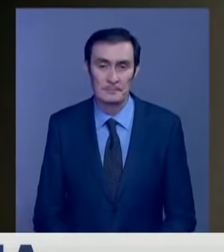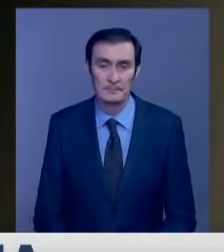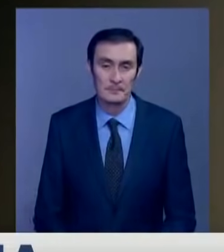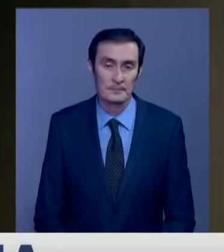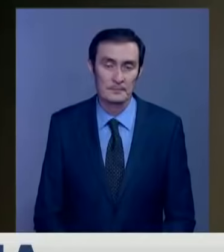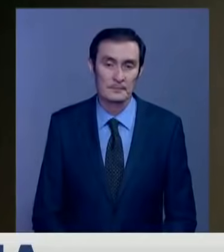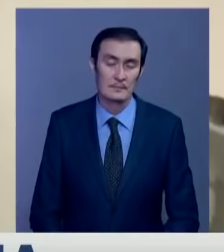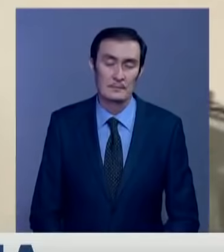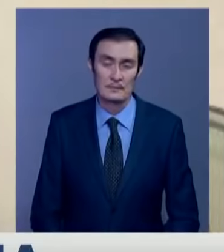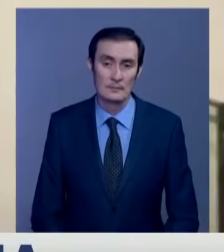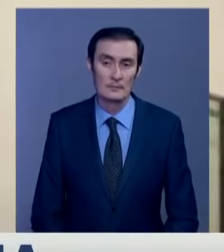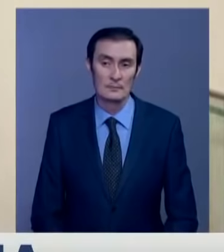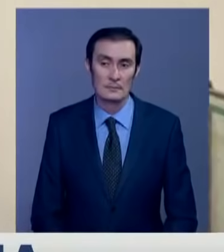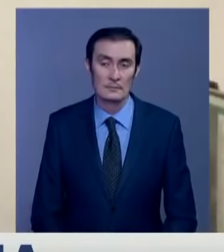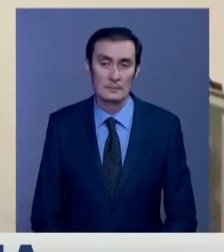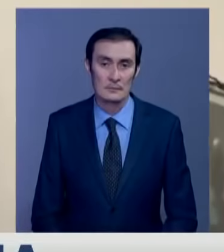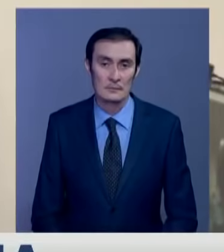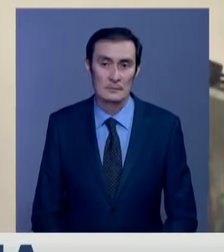тенге.